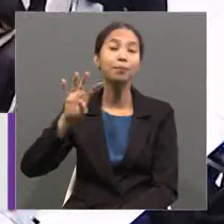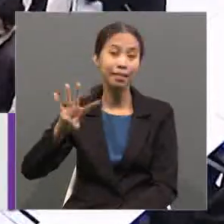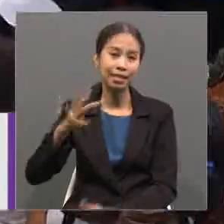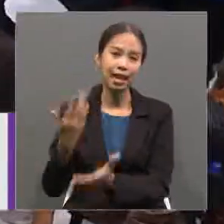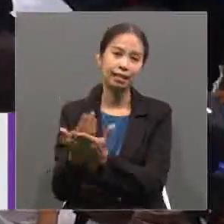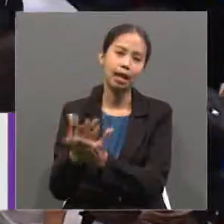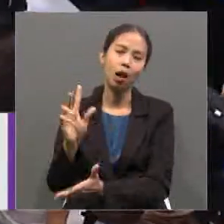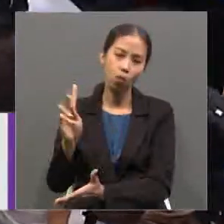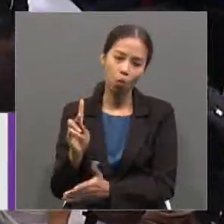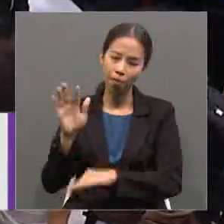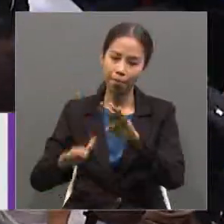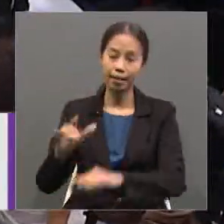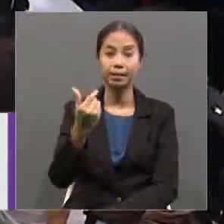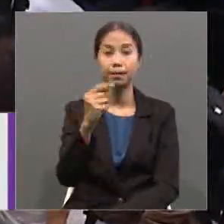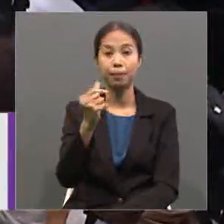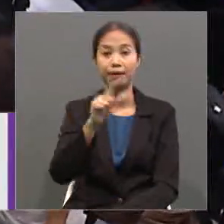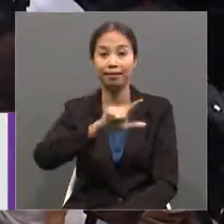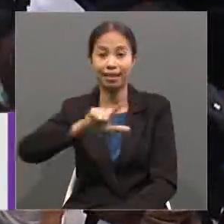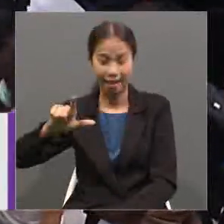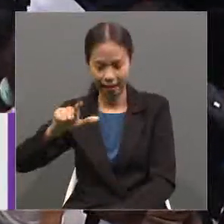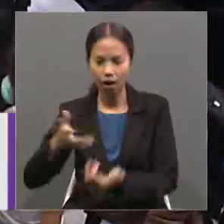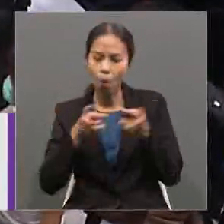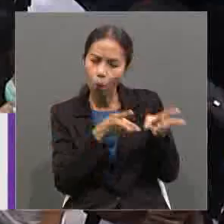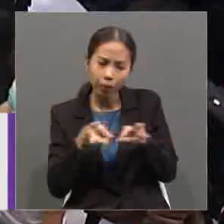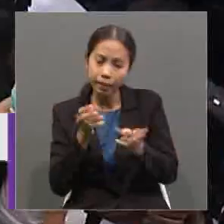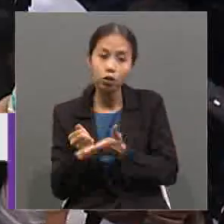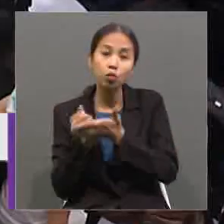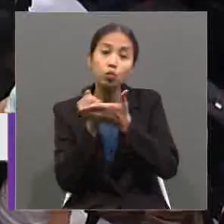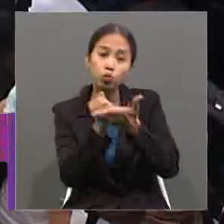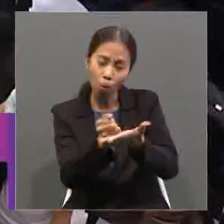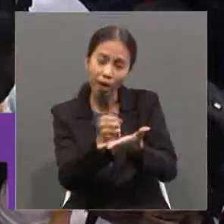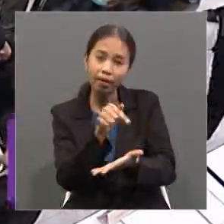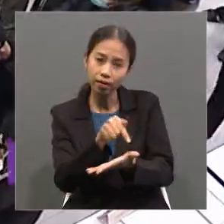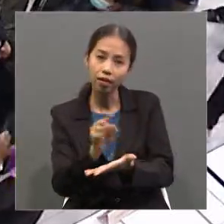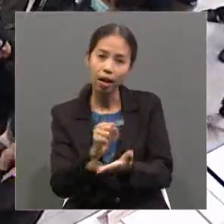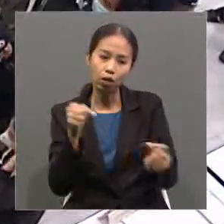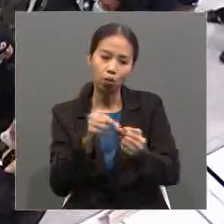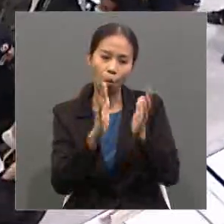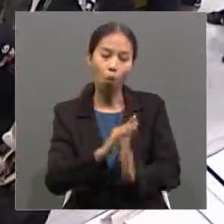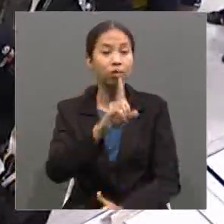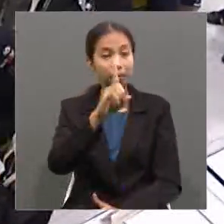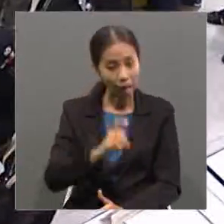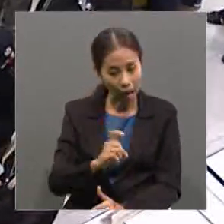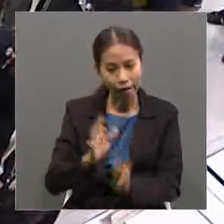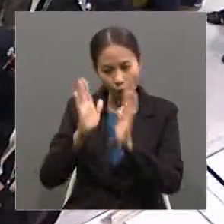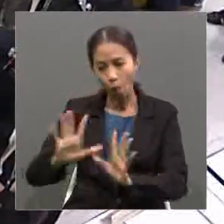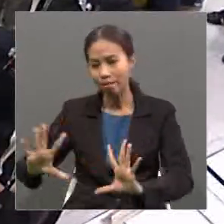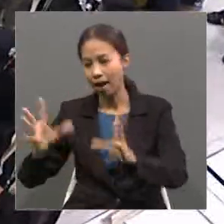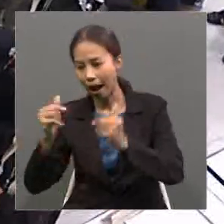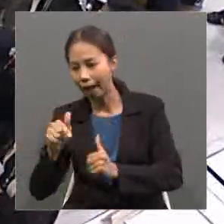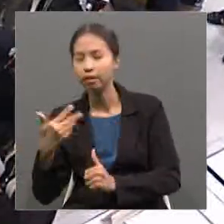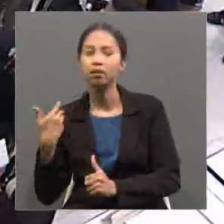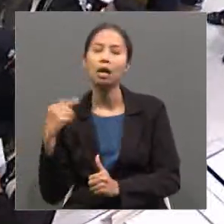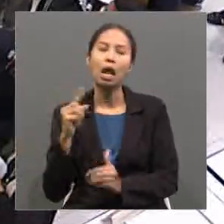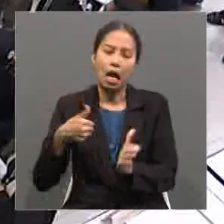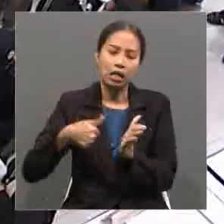กู้ยืมทั้งหมดกว่า 11ล้านบาทส่วนมาตรการช่วยเหลือผู้เสียชีวิตหรือว่าสูญหายตามคำสั่งาตรงนี้ล่ะค่ะก็จะได้รับการ